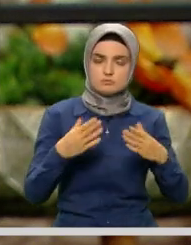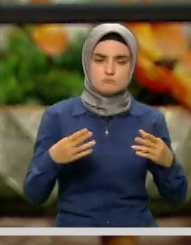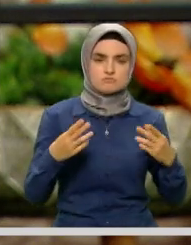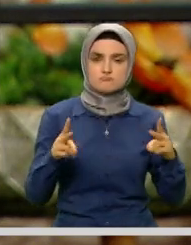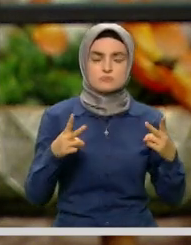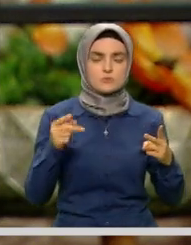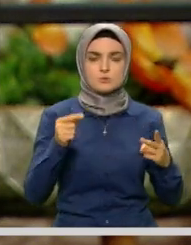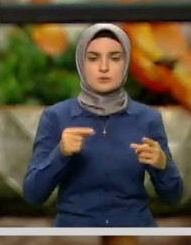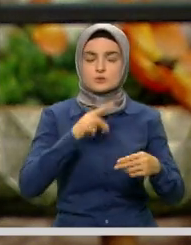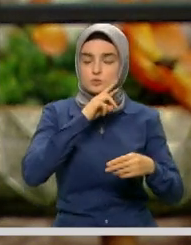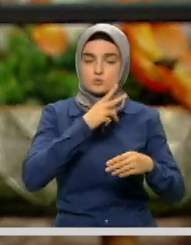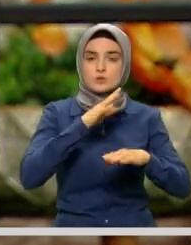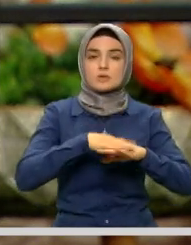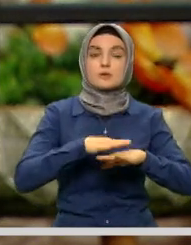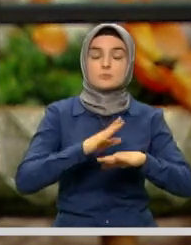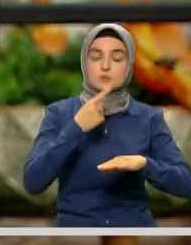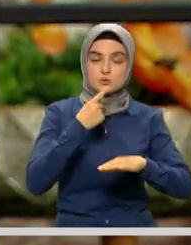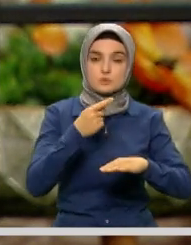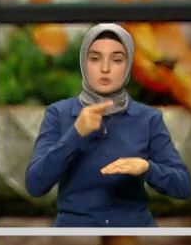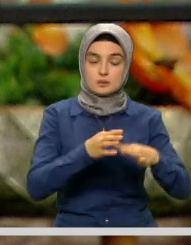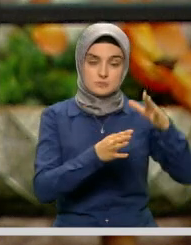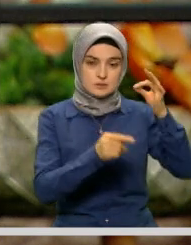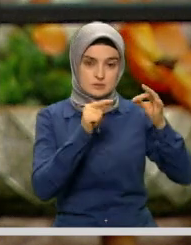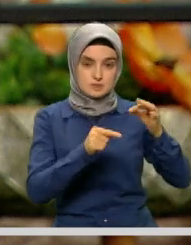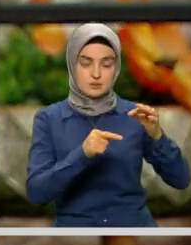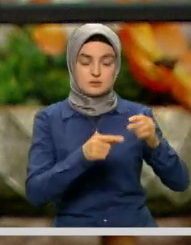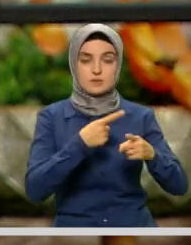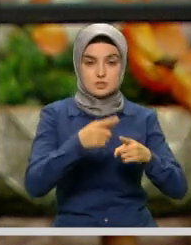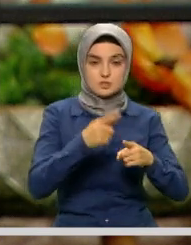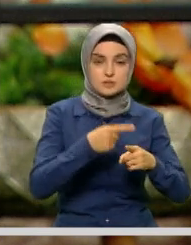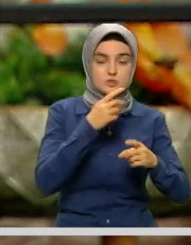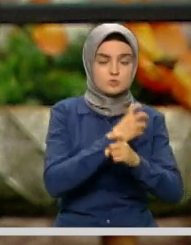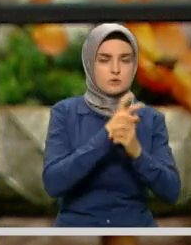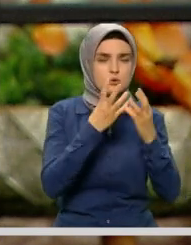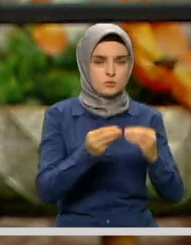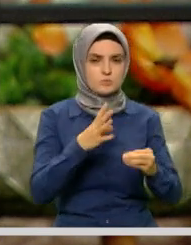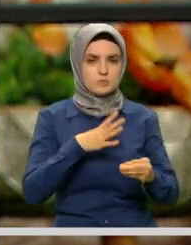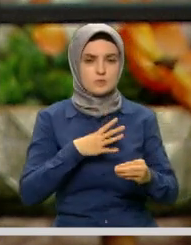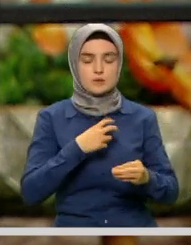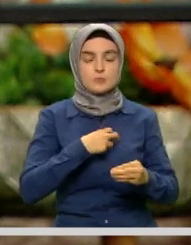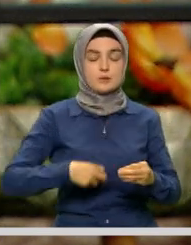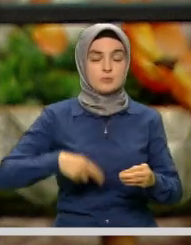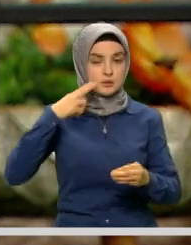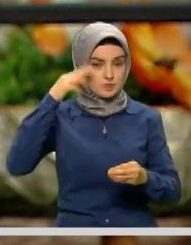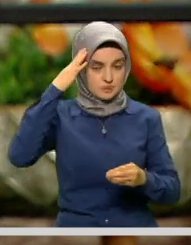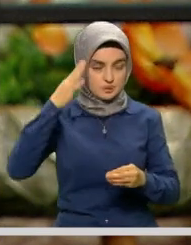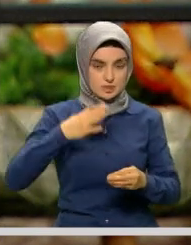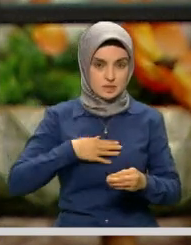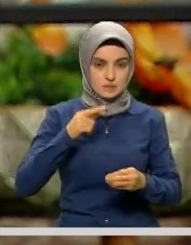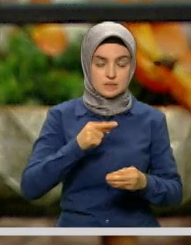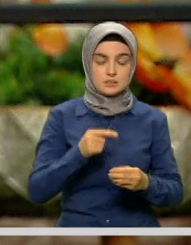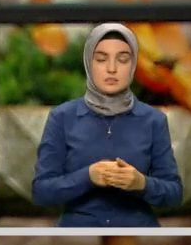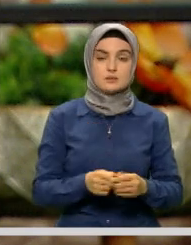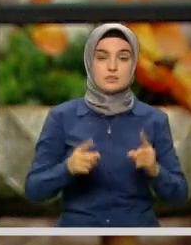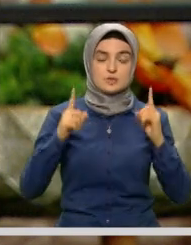yani aslında bir yerde şirk tuzağına da düşer. Ki peygamberimizin tevbe etmesi, istiğfar etmesi ortada dururken bir kişinin günahsız